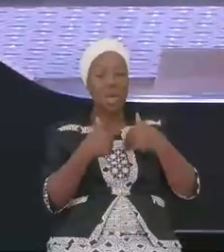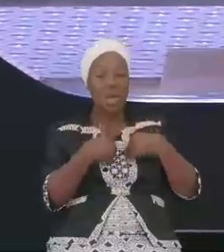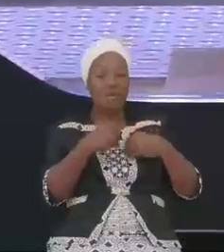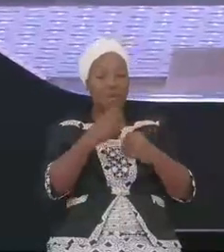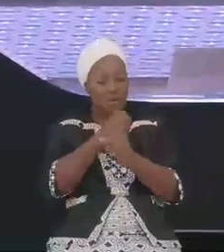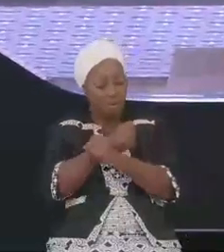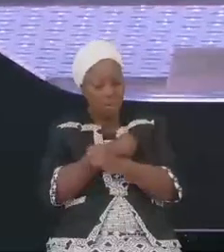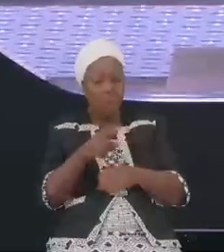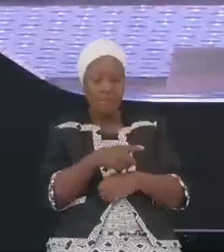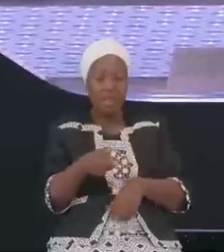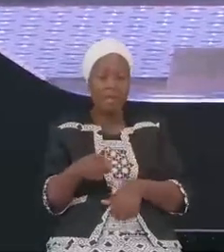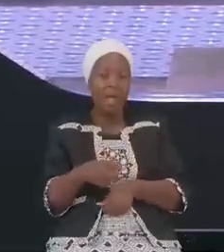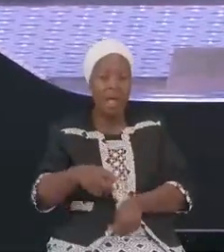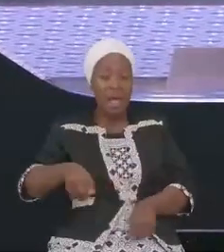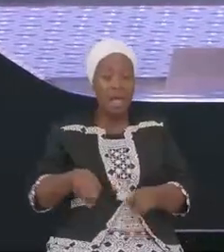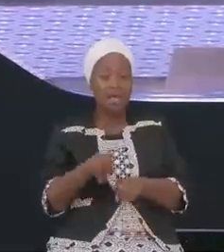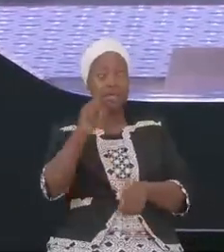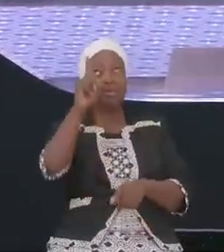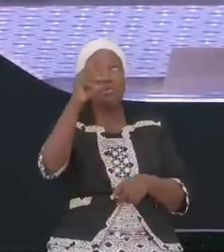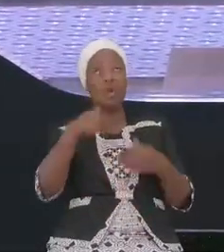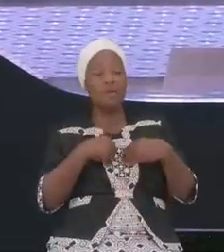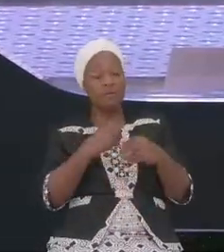Avez-vous pensé à ceci?